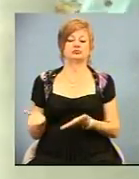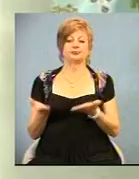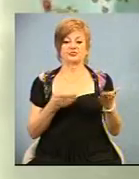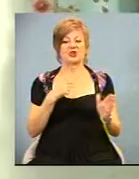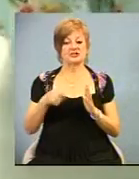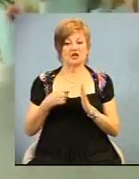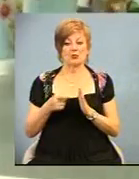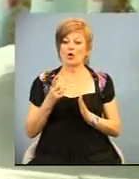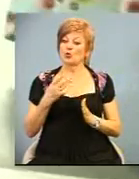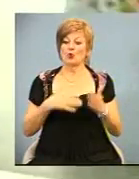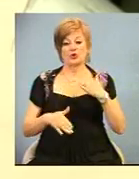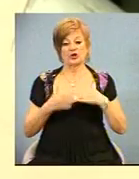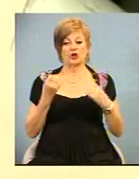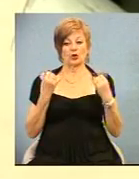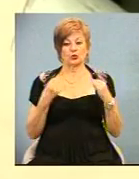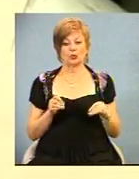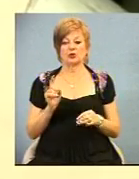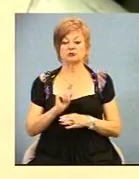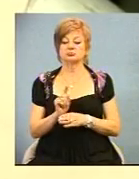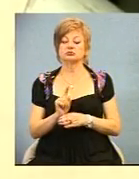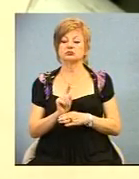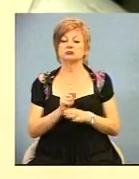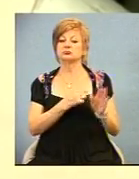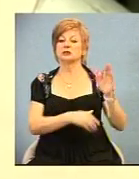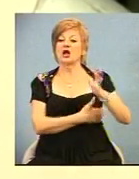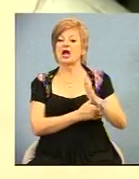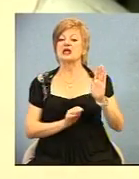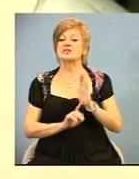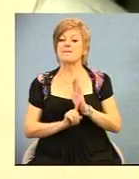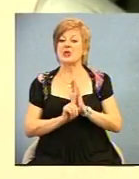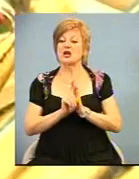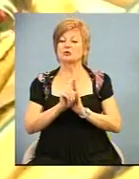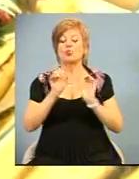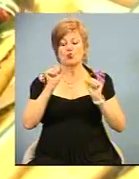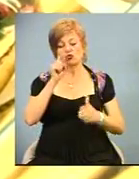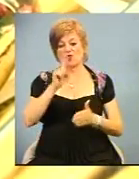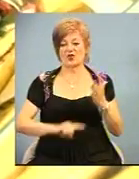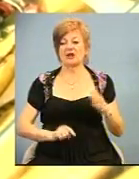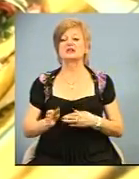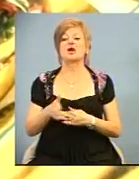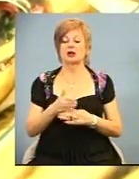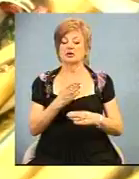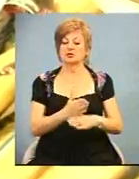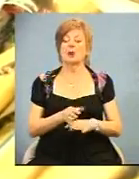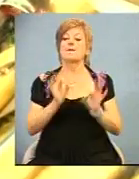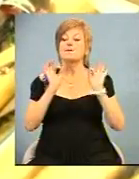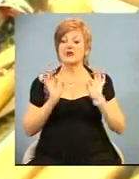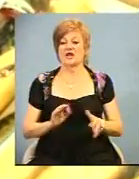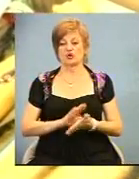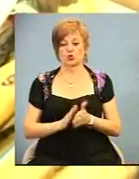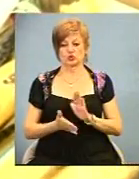Що приємно здивувало, так це датчики температури. Будь-хто може впевнитися, що риба зберігається в належних